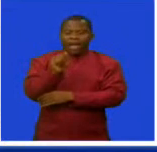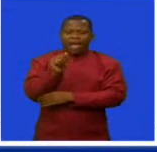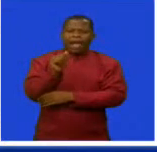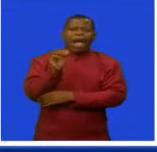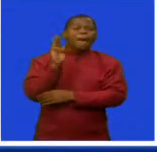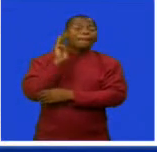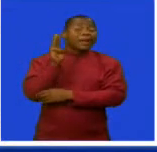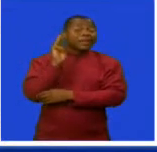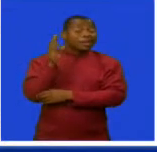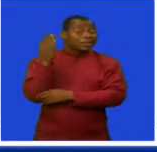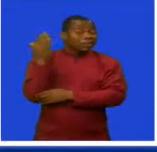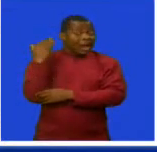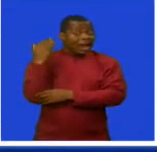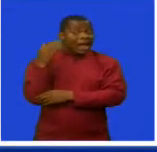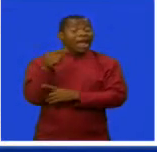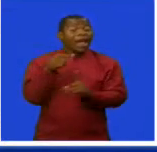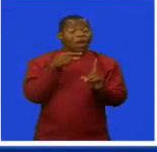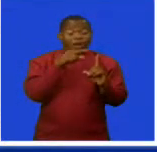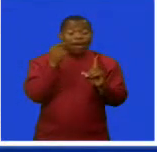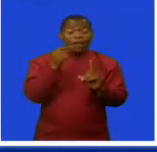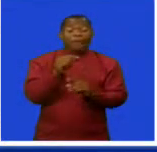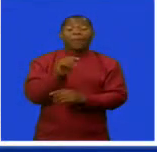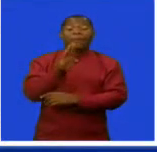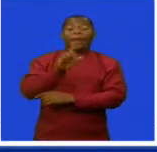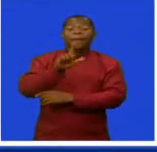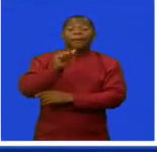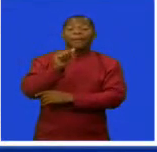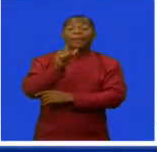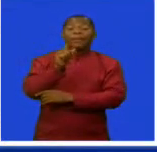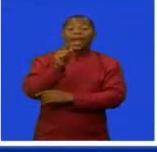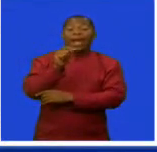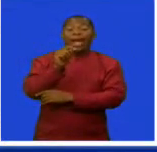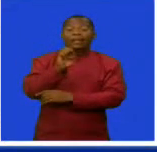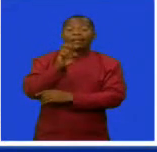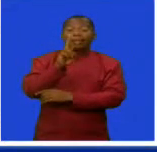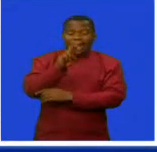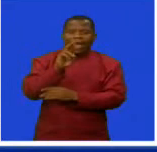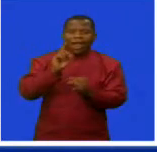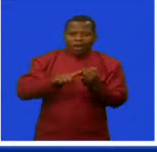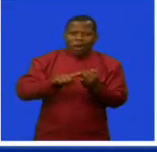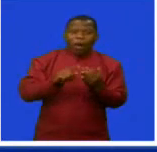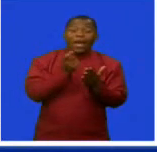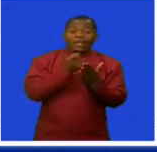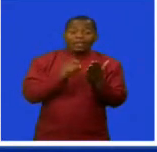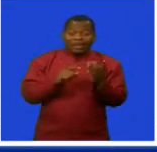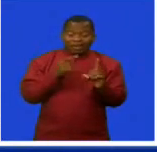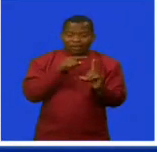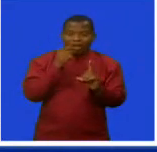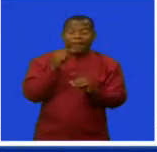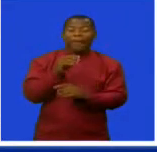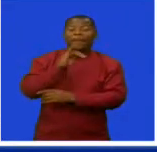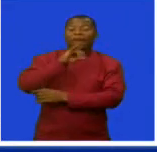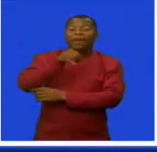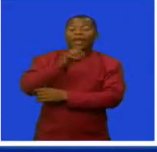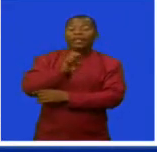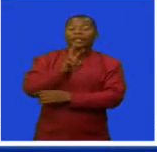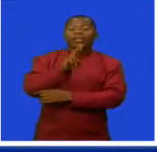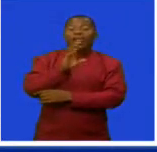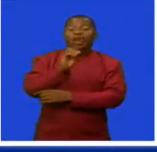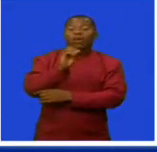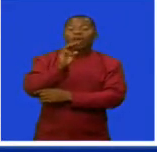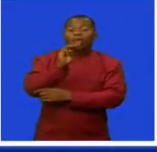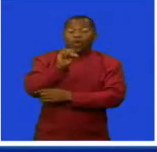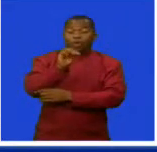Valk lobe angumabhalane walenhlangano bengedelwe iminyaka lesithupha esigwebeni sabo kulandela ukuthi batholakale banesandla